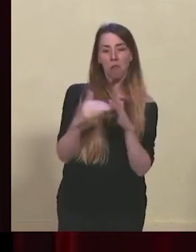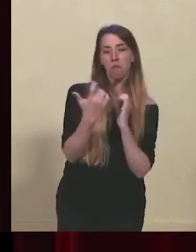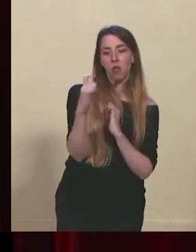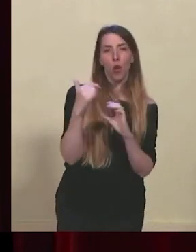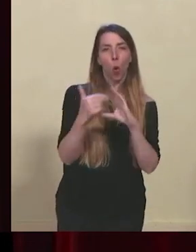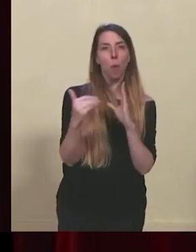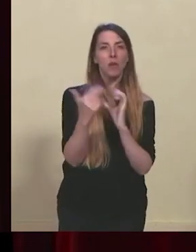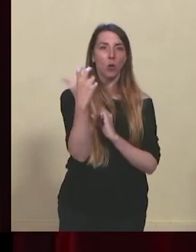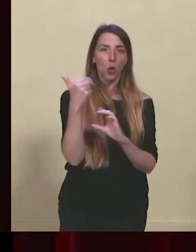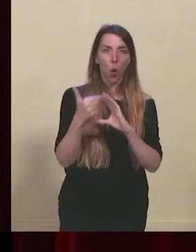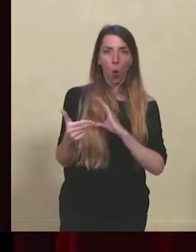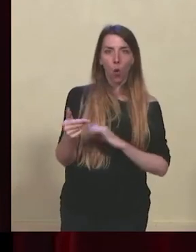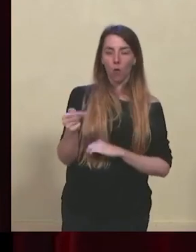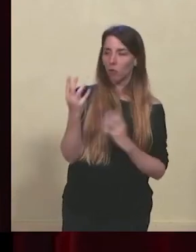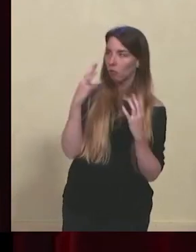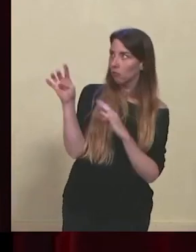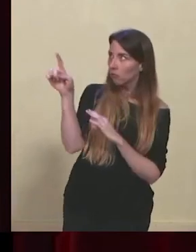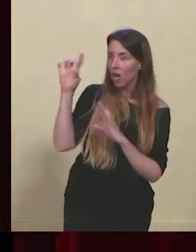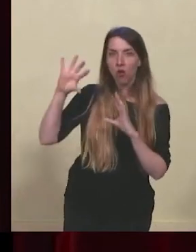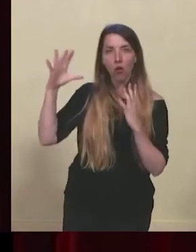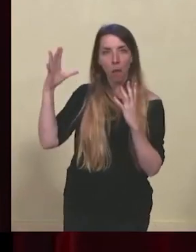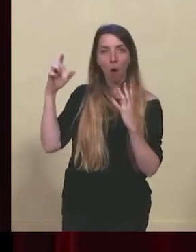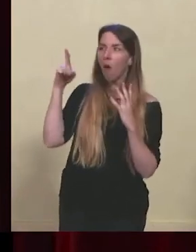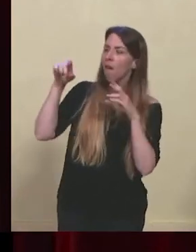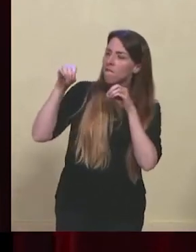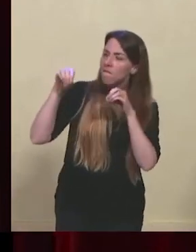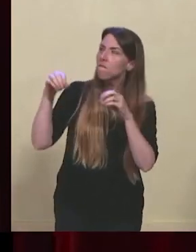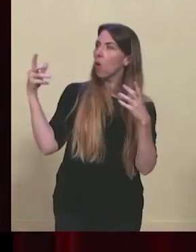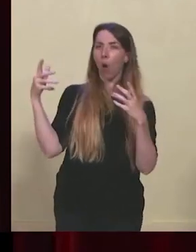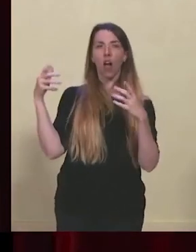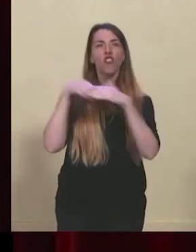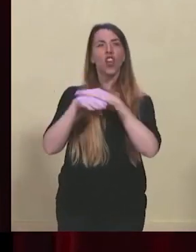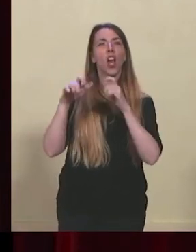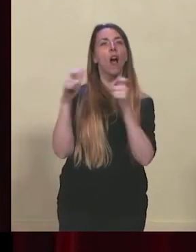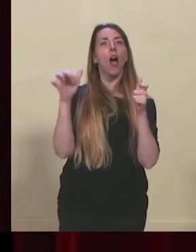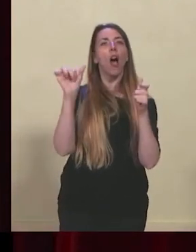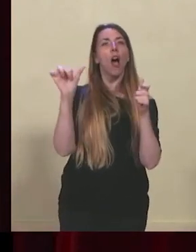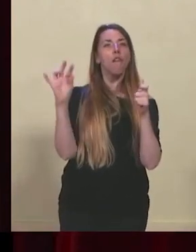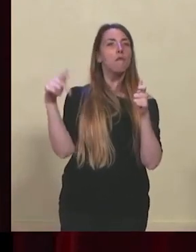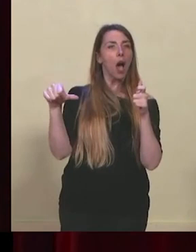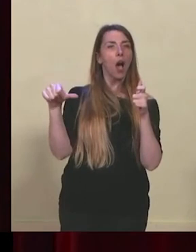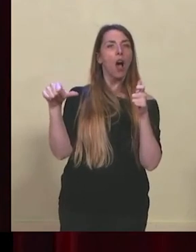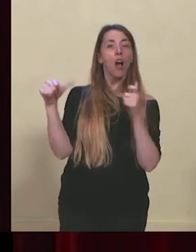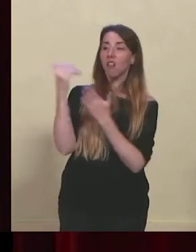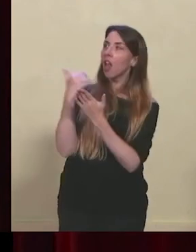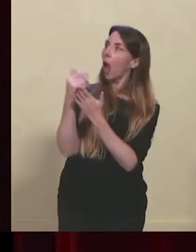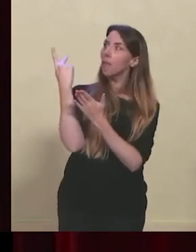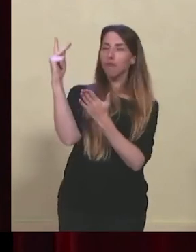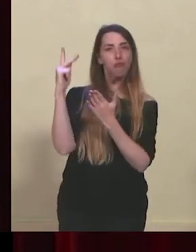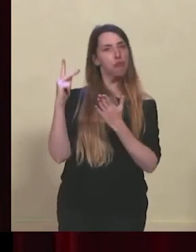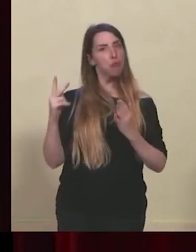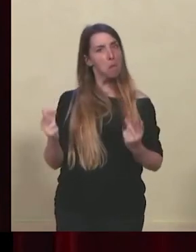mais comment on arrive à avoir ça? Et on se dit, mais quelle formation ils ont pu faire à l'AFPA hein, pour avoir une grille des salaires aussi confortable